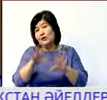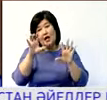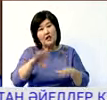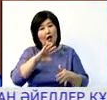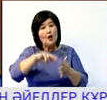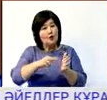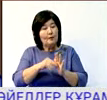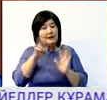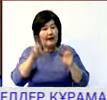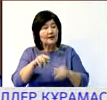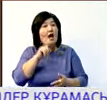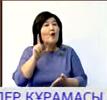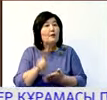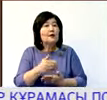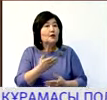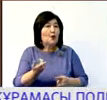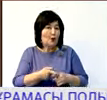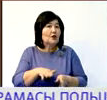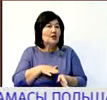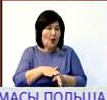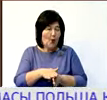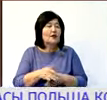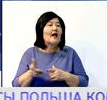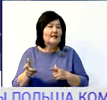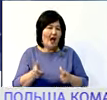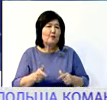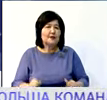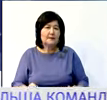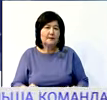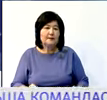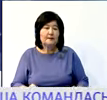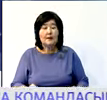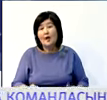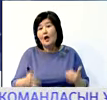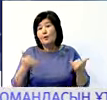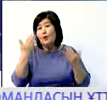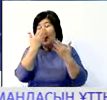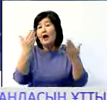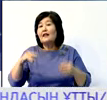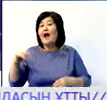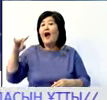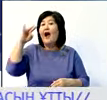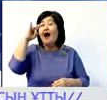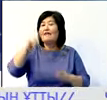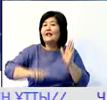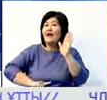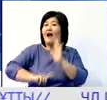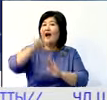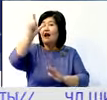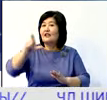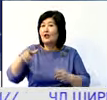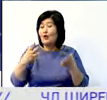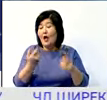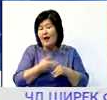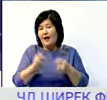заң жобасында қарастырылған. Міндеттерді осылайша орындауға дайынбыз. Бүгін халықаралық авиация және ғарышкерлер күні.